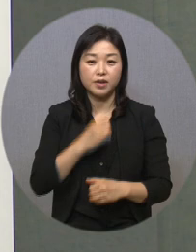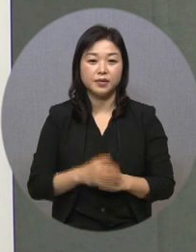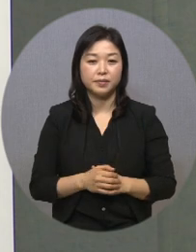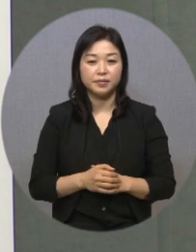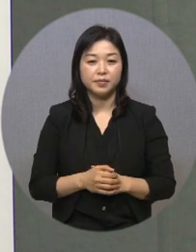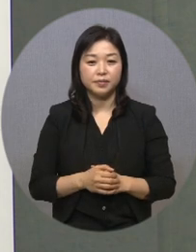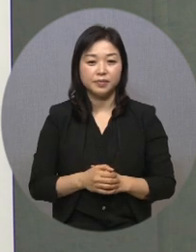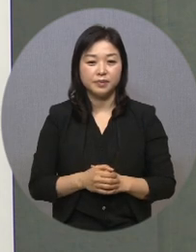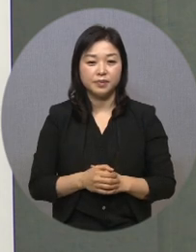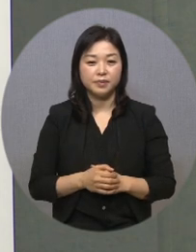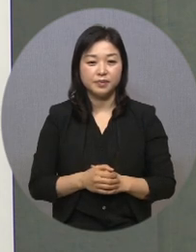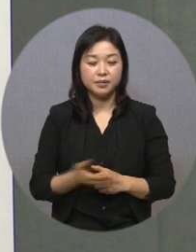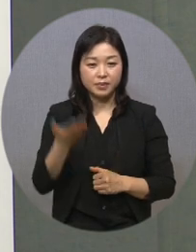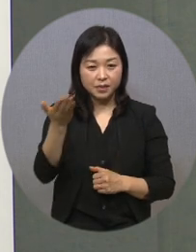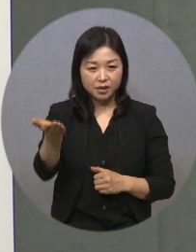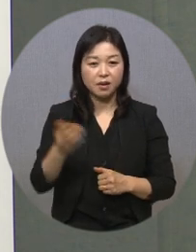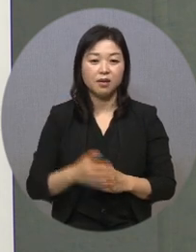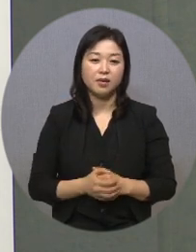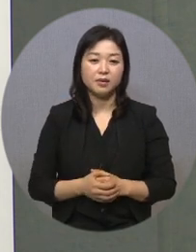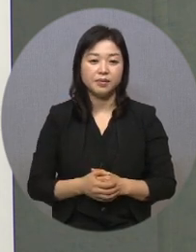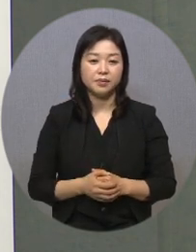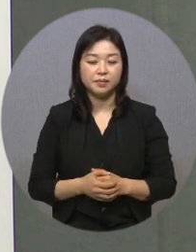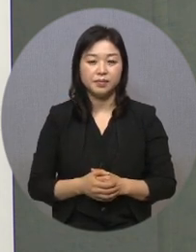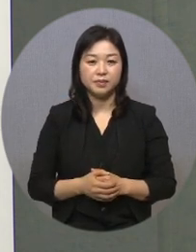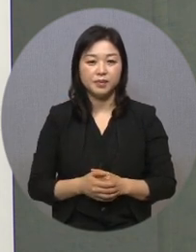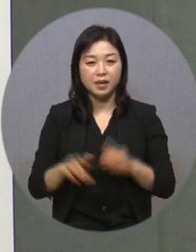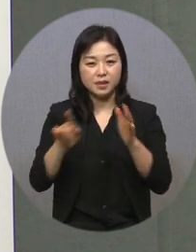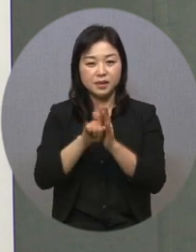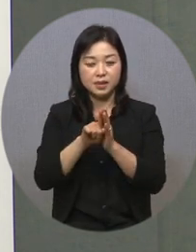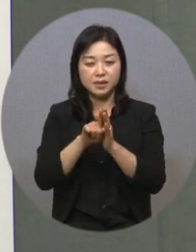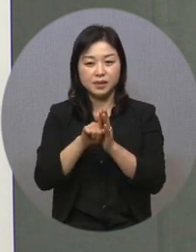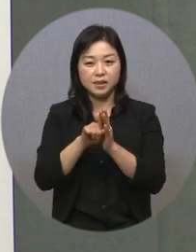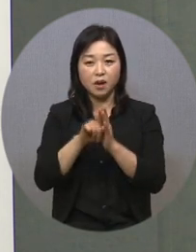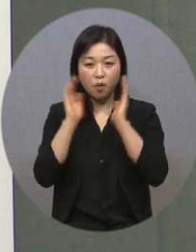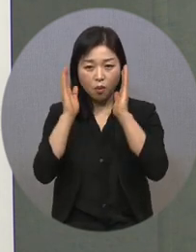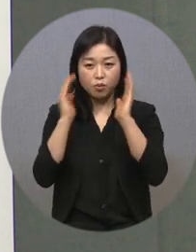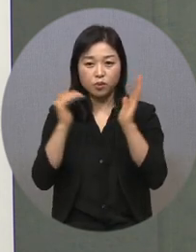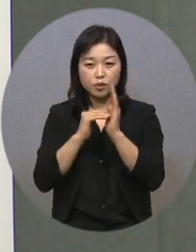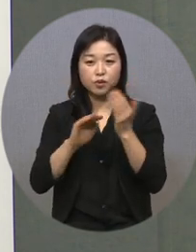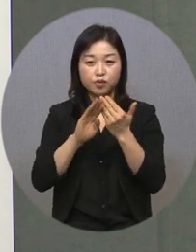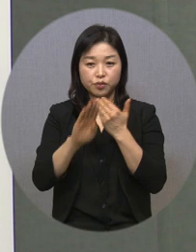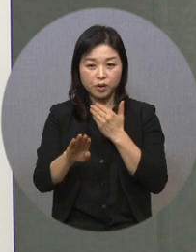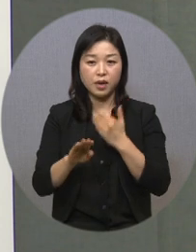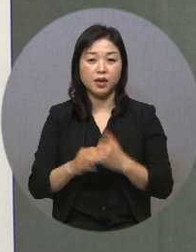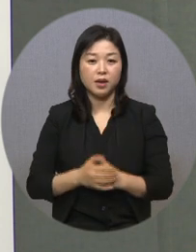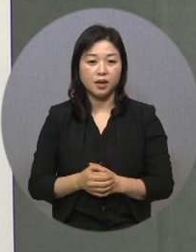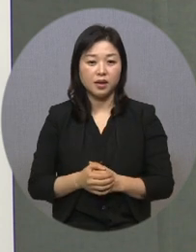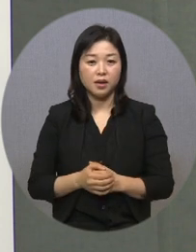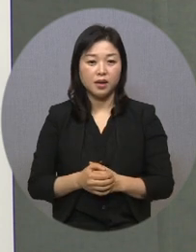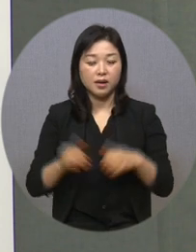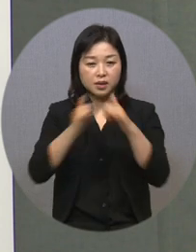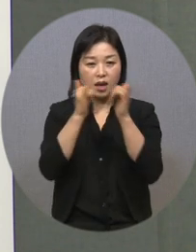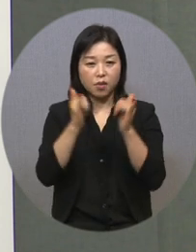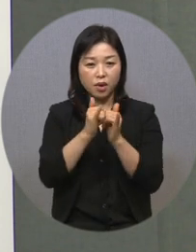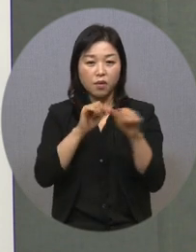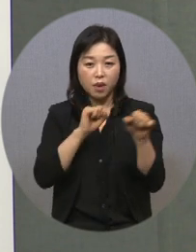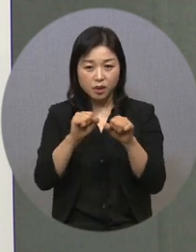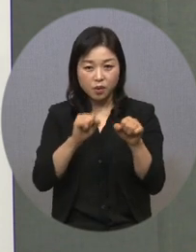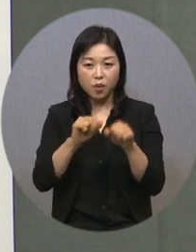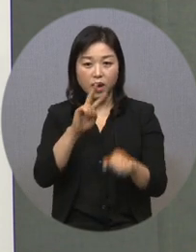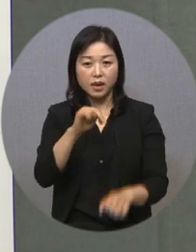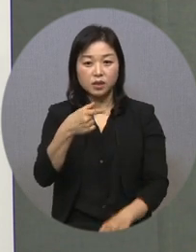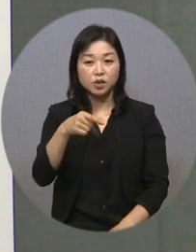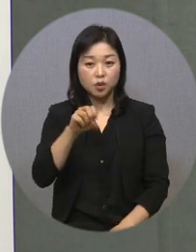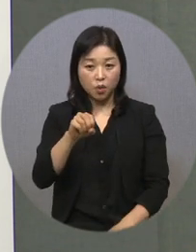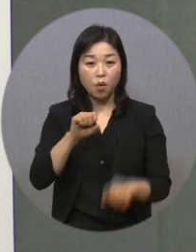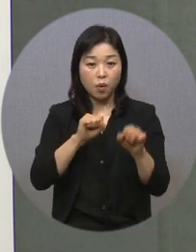김상회 특별보좌관께서는 신학을 공부한 후에 바로 이제 사회운동가로 NGO